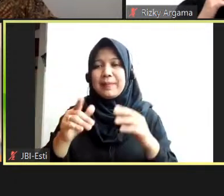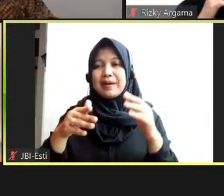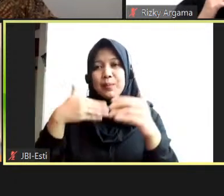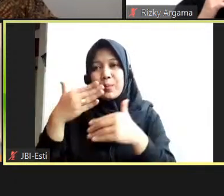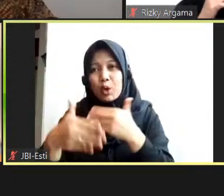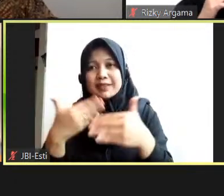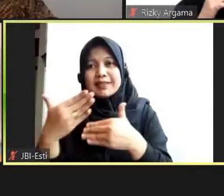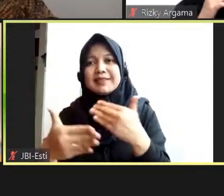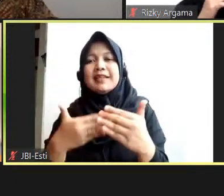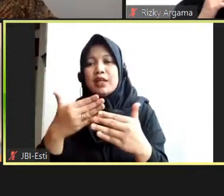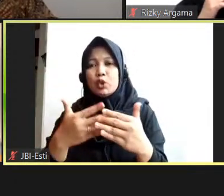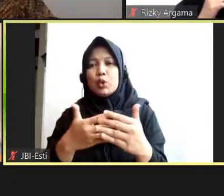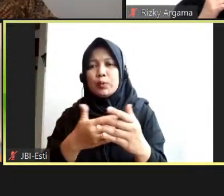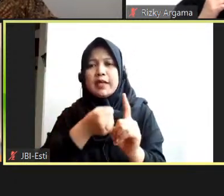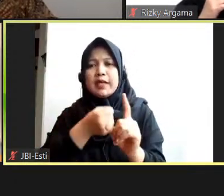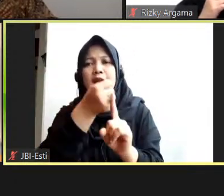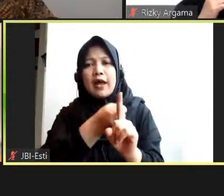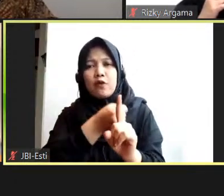advokasi dari sisi lain. Misalnya,